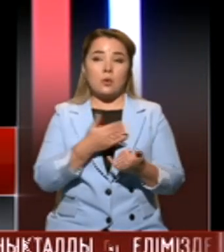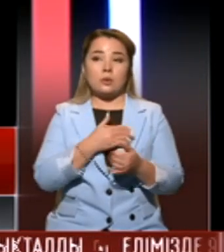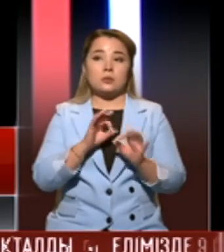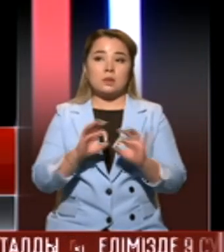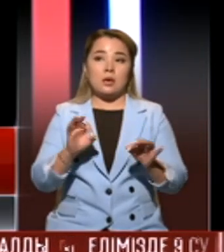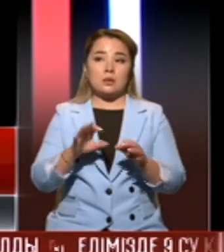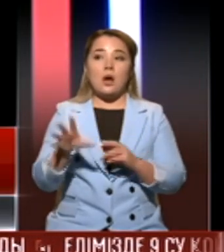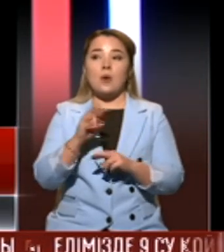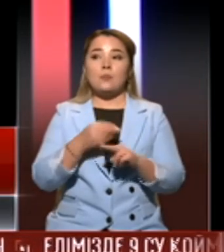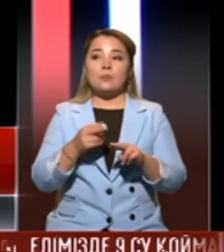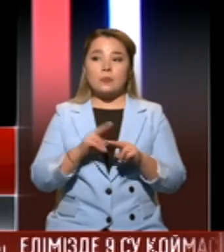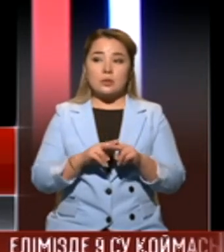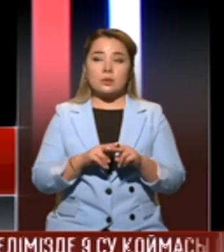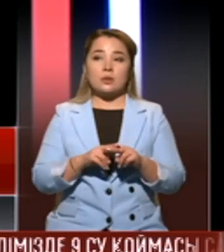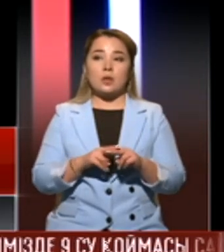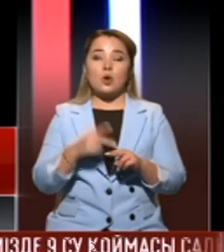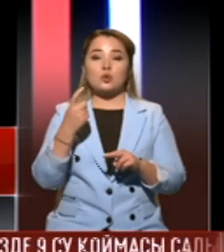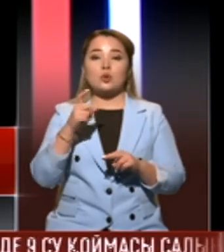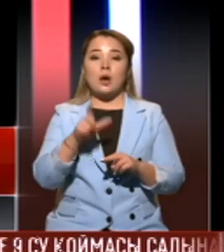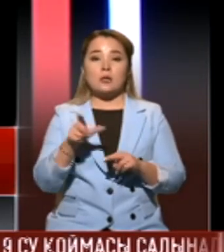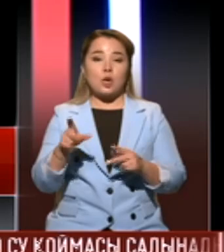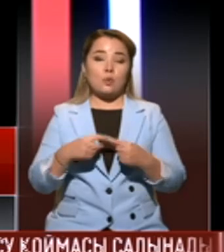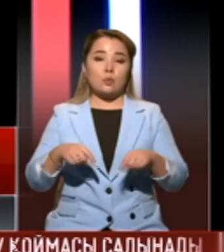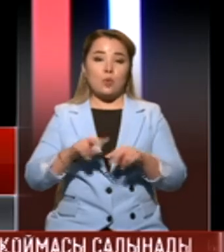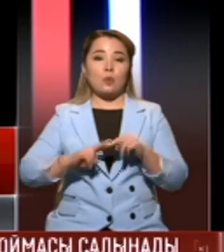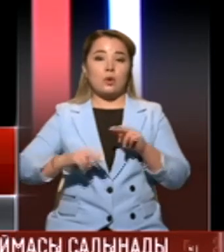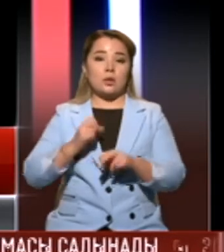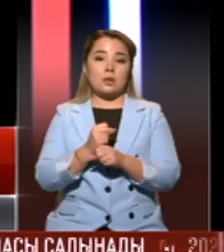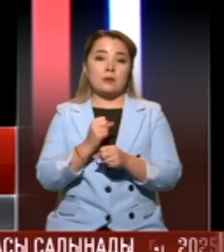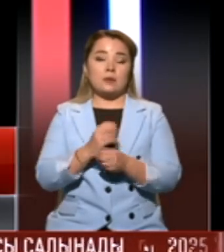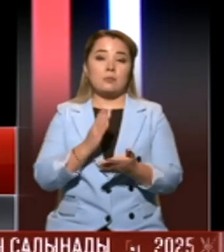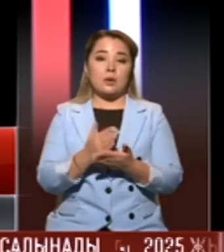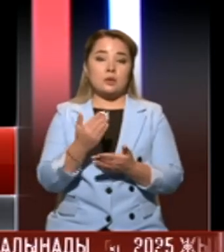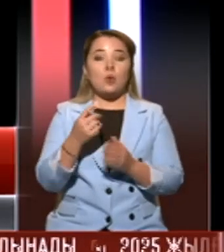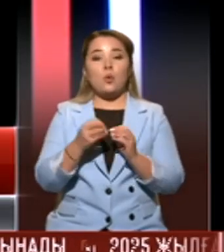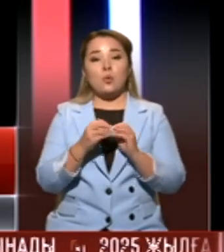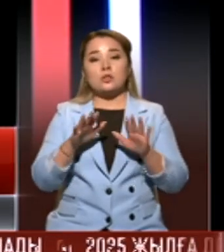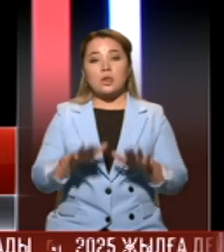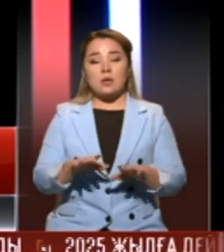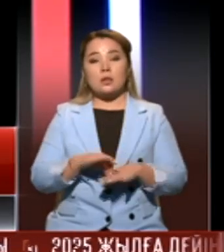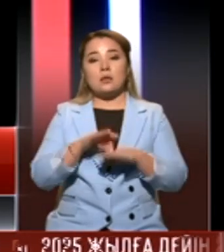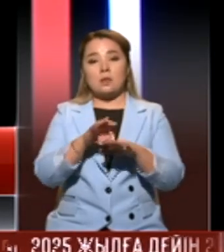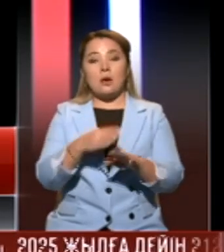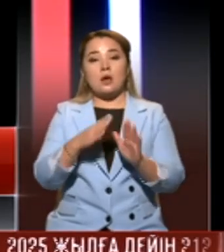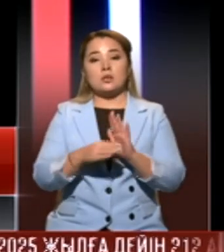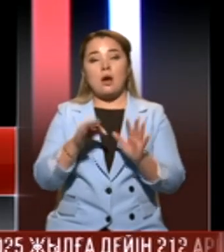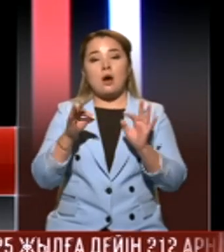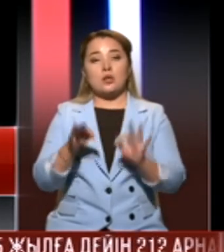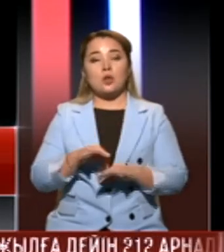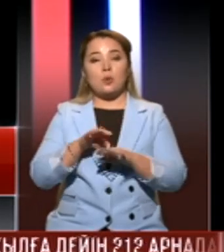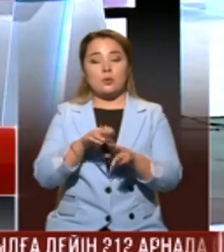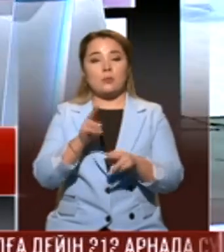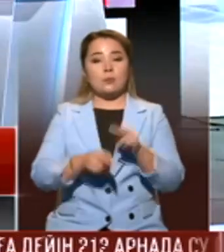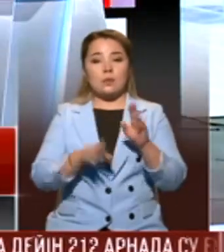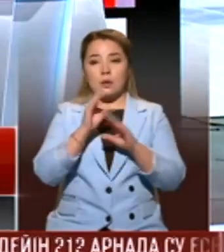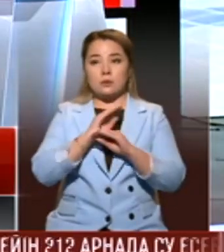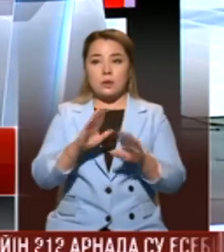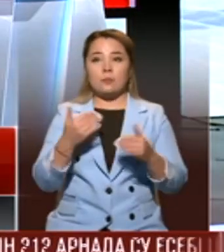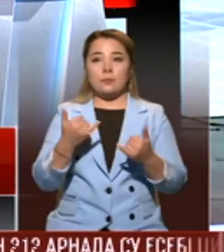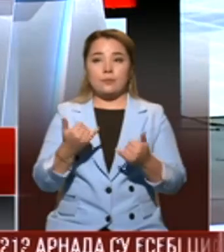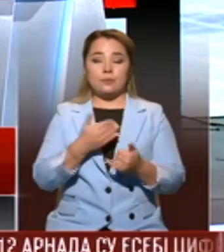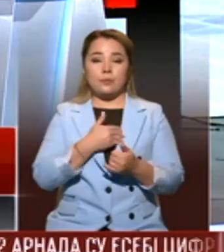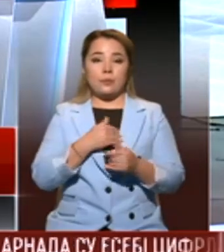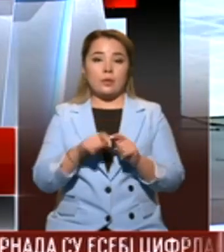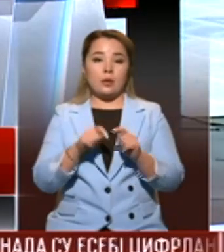мырза айналдыра салуға болады. Елнұр мырза қарайсыз, 100 адамнан ұйым құрып аламыз да бір 10 жерге апардық, сайлау әділ өтпеді дейді. Және оның сайлауы Ерғанат мырза